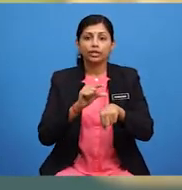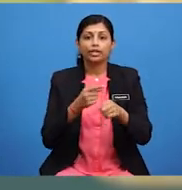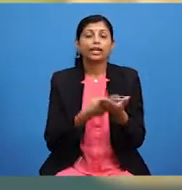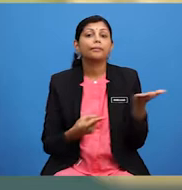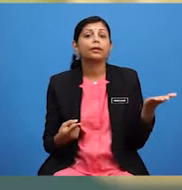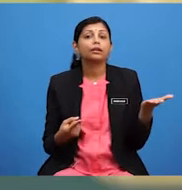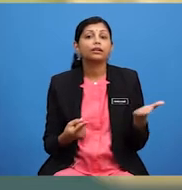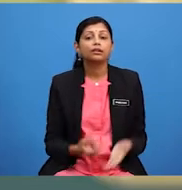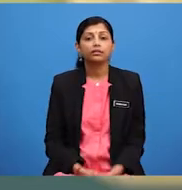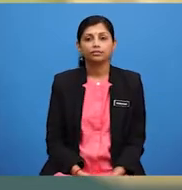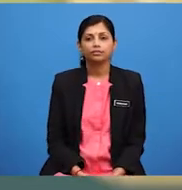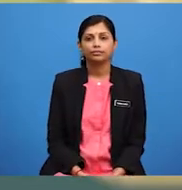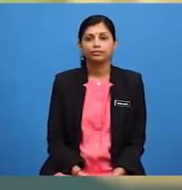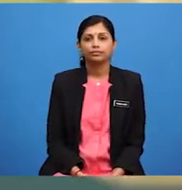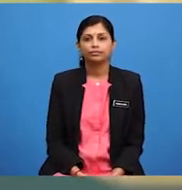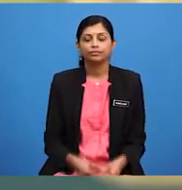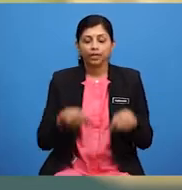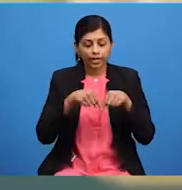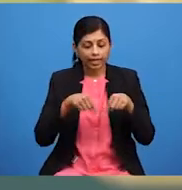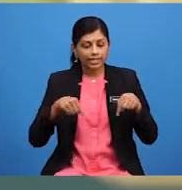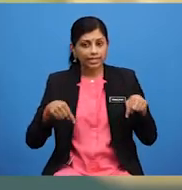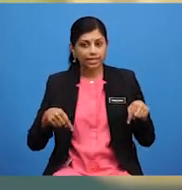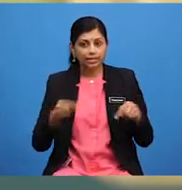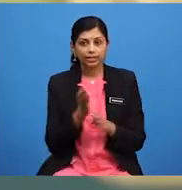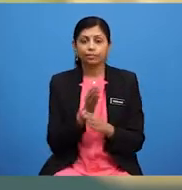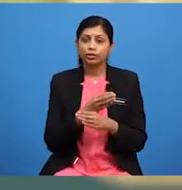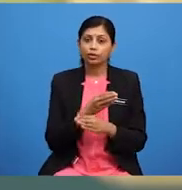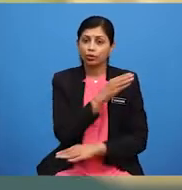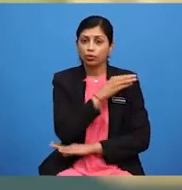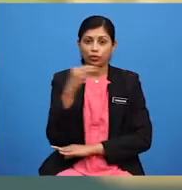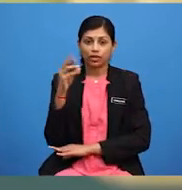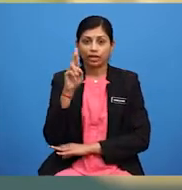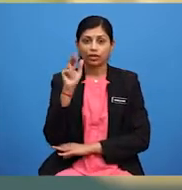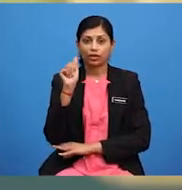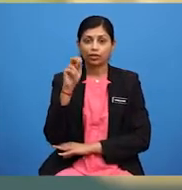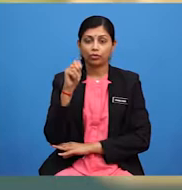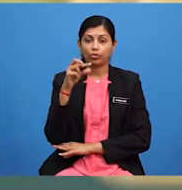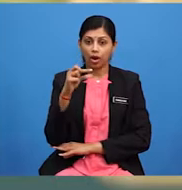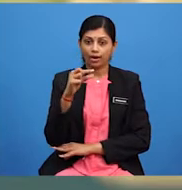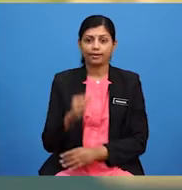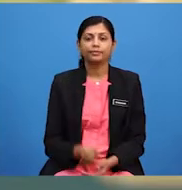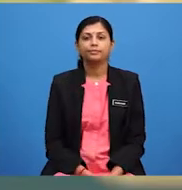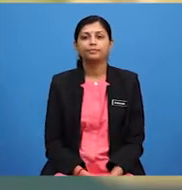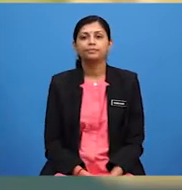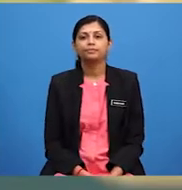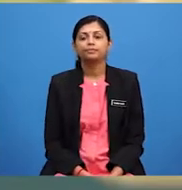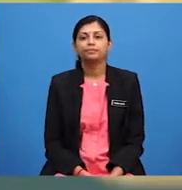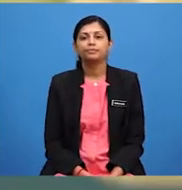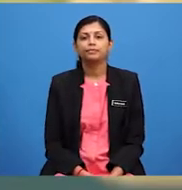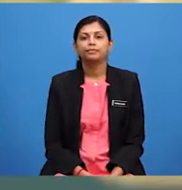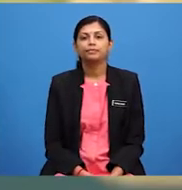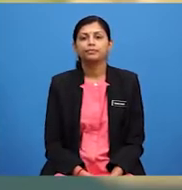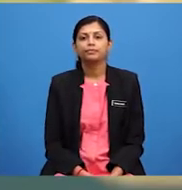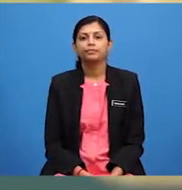elemen reka bentuk iaitu garisan, bentuk dan ruang serta prinsip